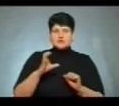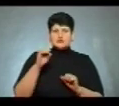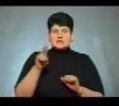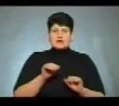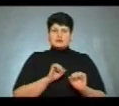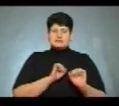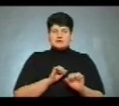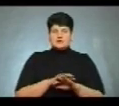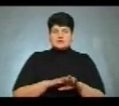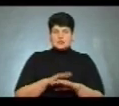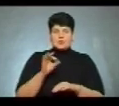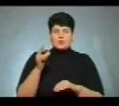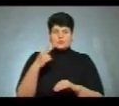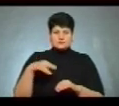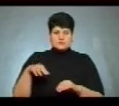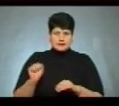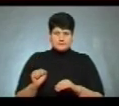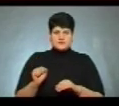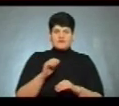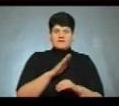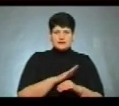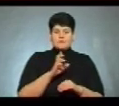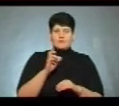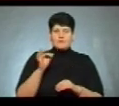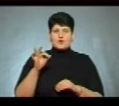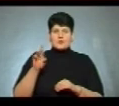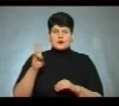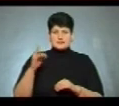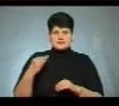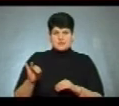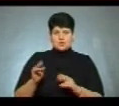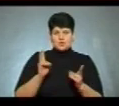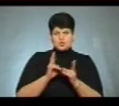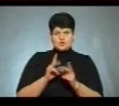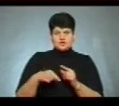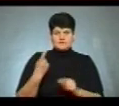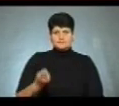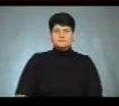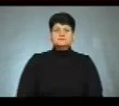соціального захисту населення облдержадміністрації Вадимом Боярським. До зустрічі в ефірі.